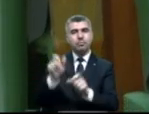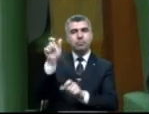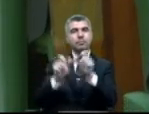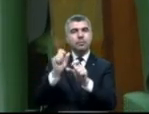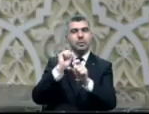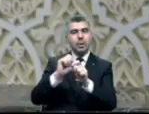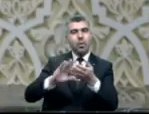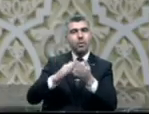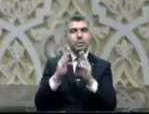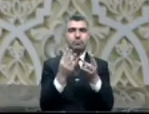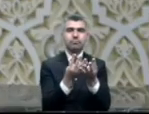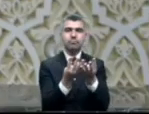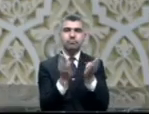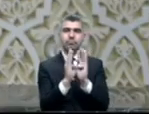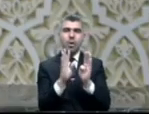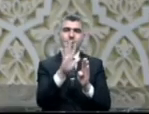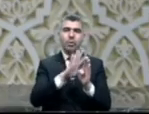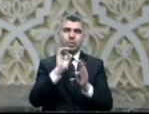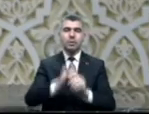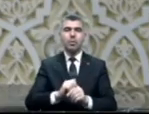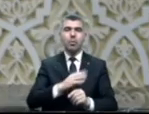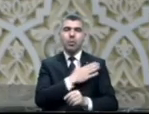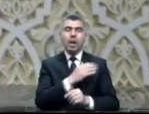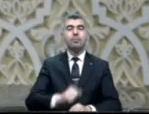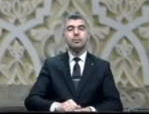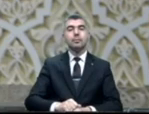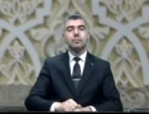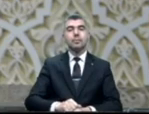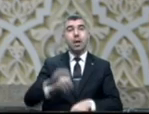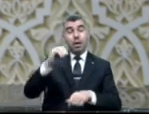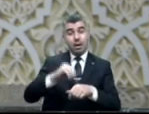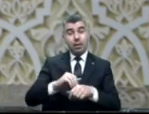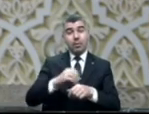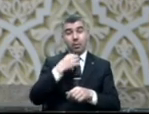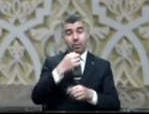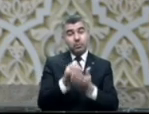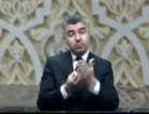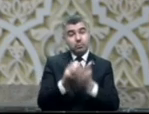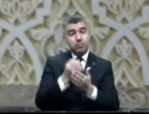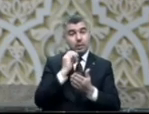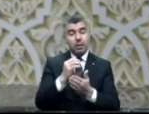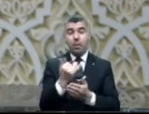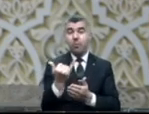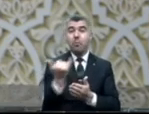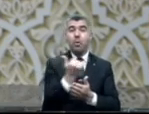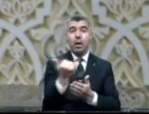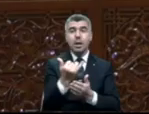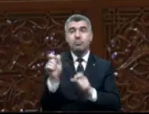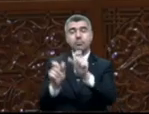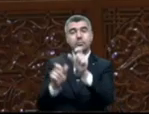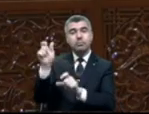القجع والإطار الوطني السيد وليد الركراكي. وهي مناسبة كذلك لنشد على أيدي